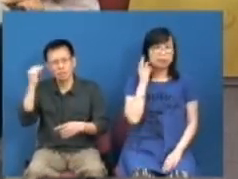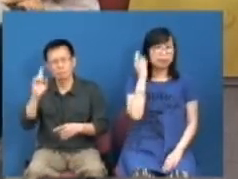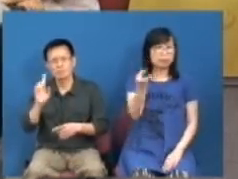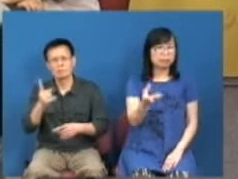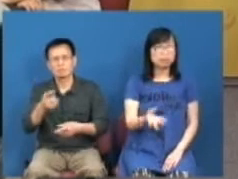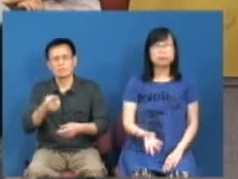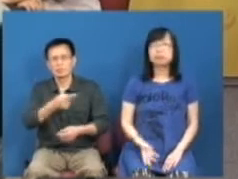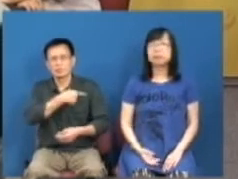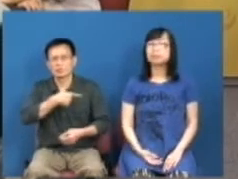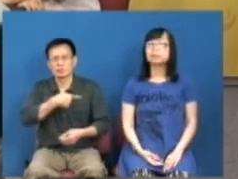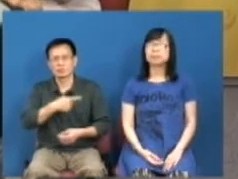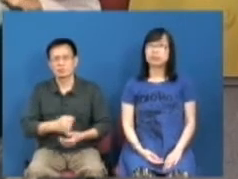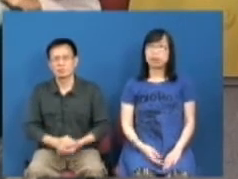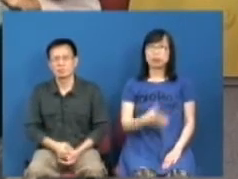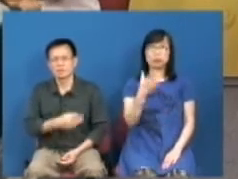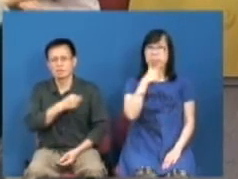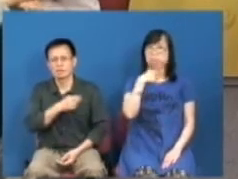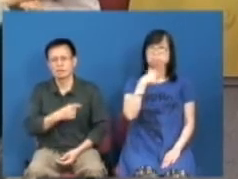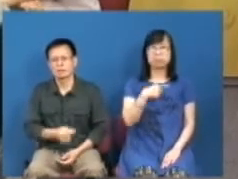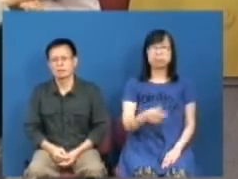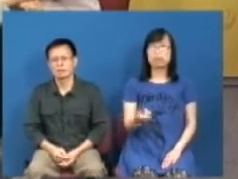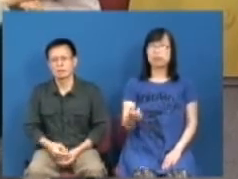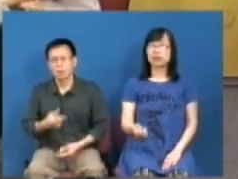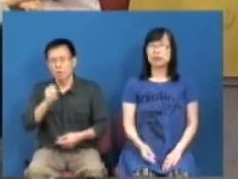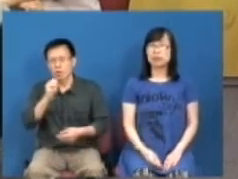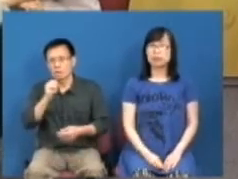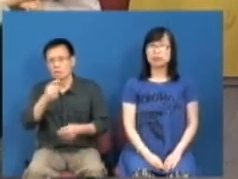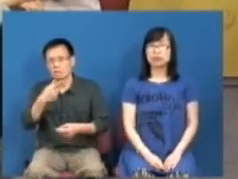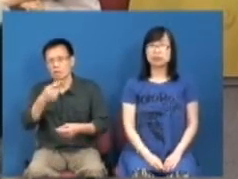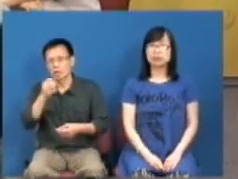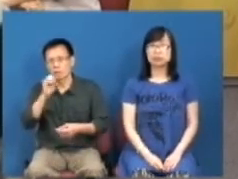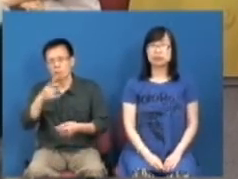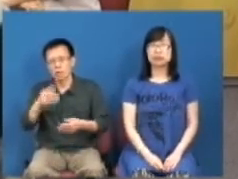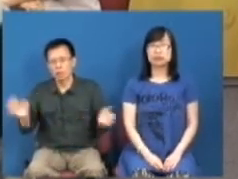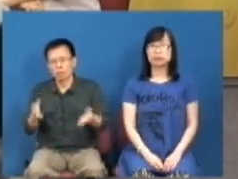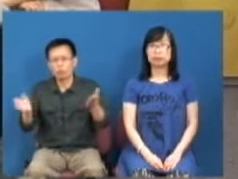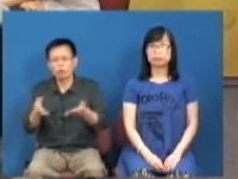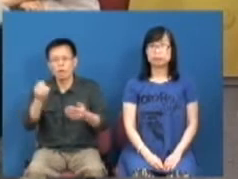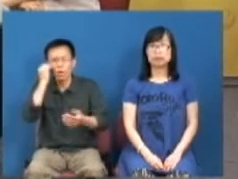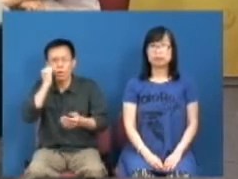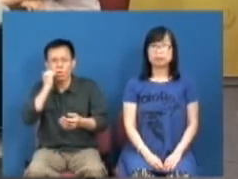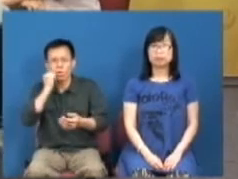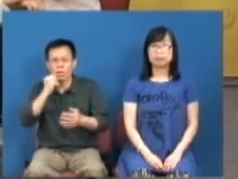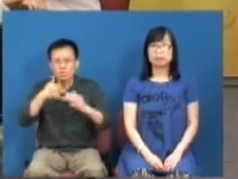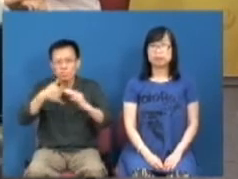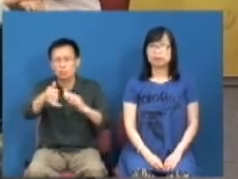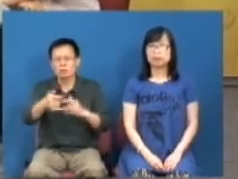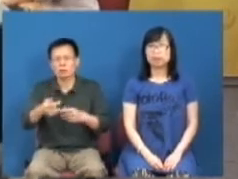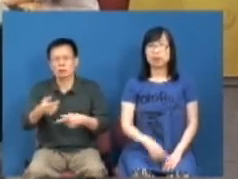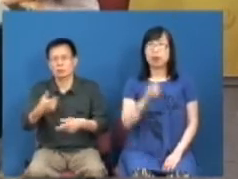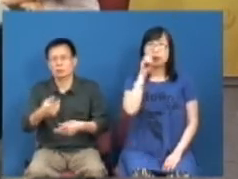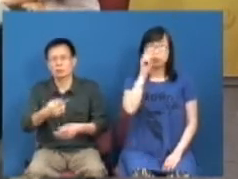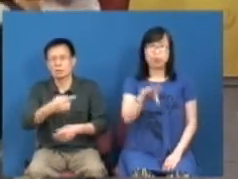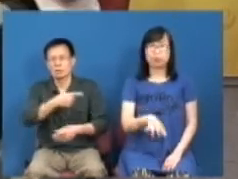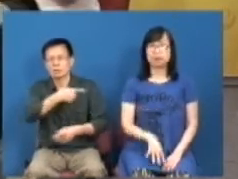即係喂佢唔中意咯。 係咯， 佢以商業元素啊嘛。 佢仲要 係 話想即係鼓勵啲老人家多啲出街，非假日出街。 佢